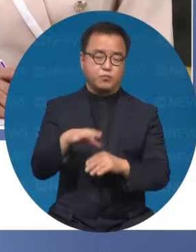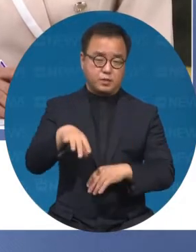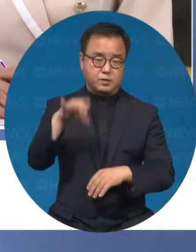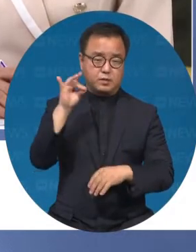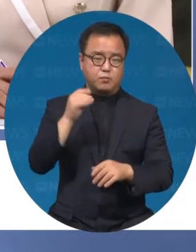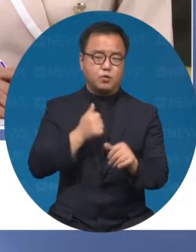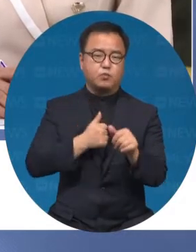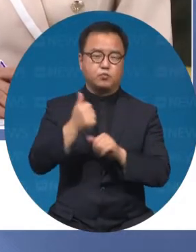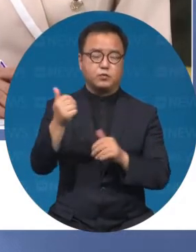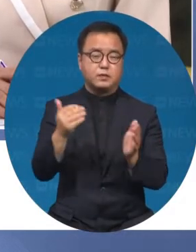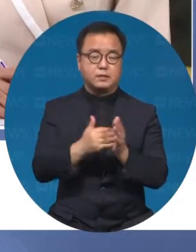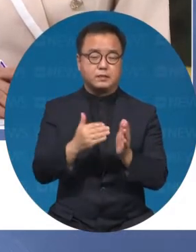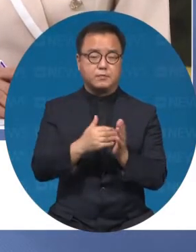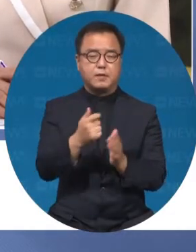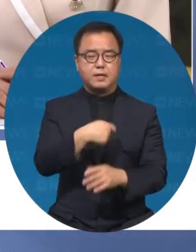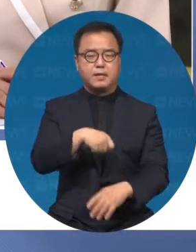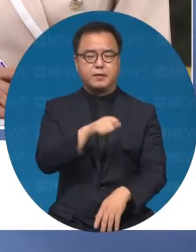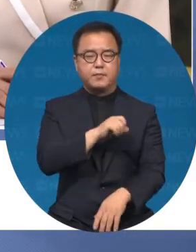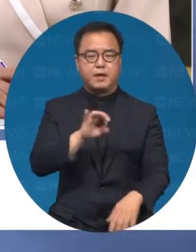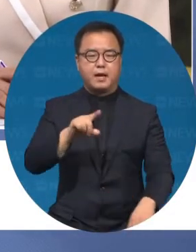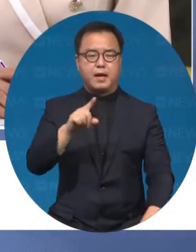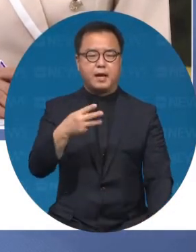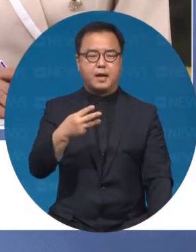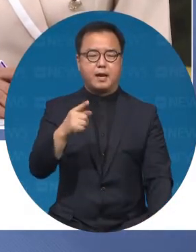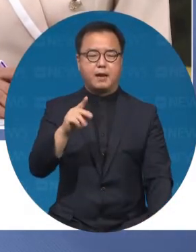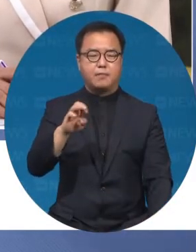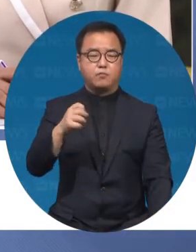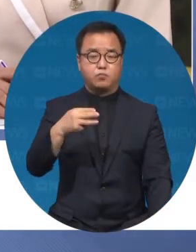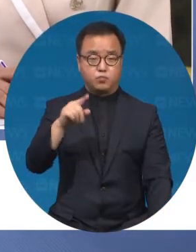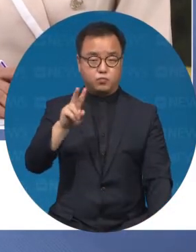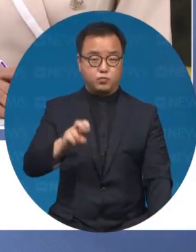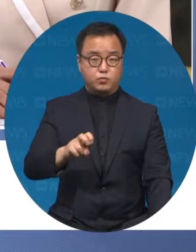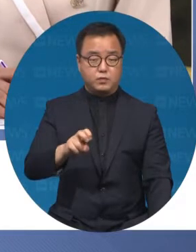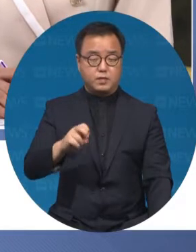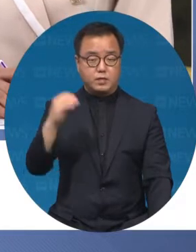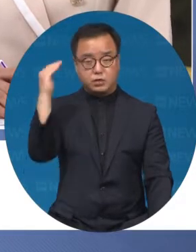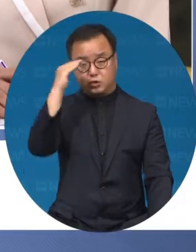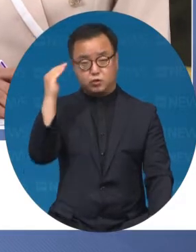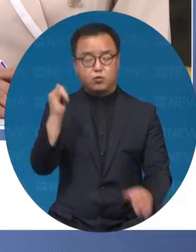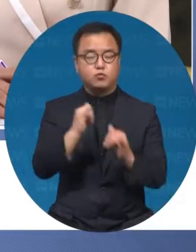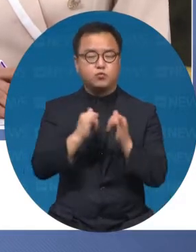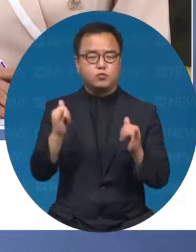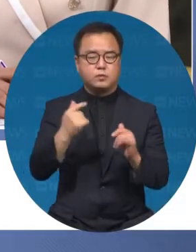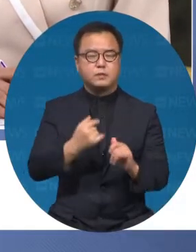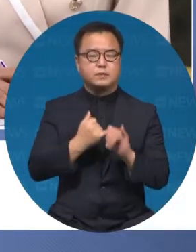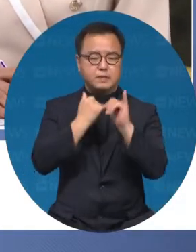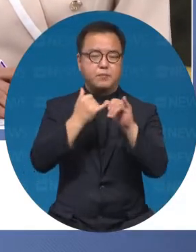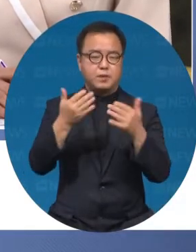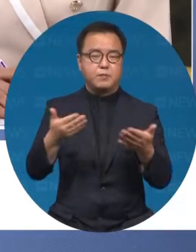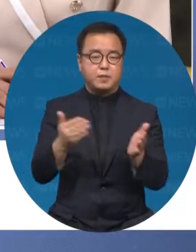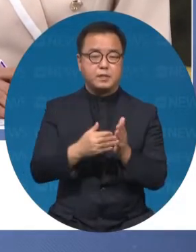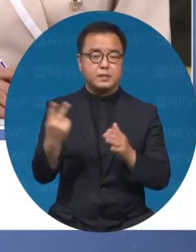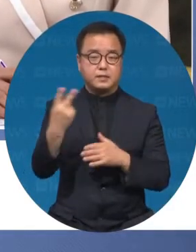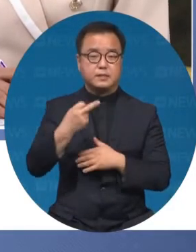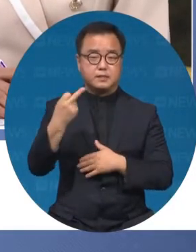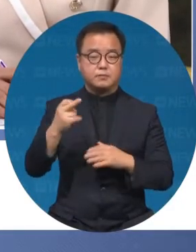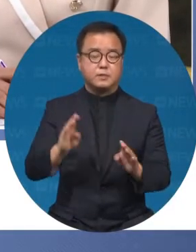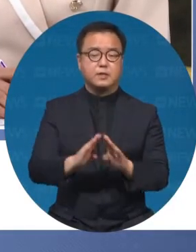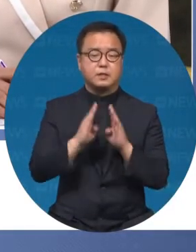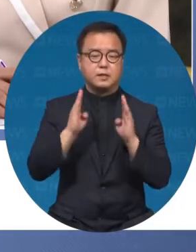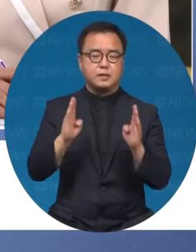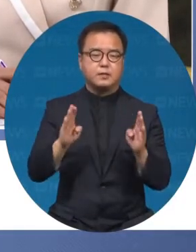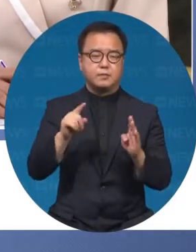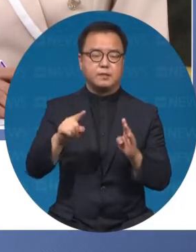스페인 알람브라 국제 기타 콩쿠르에서 1위 및 청중상을 수상했습니다. 박규희는 2012년에 열렸던 이